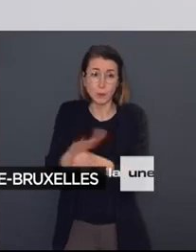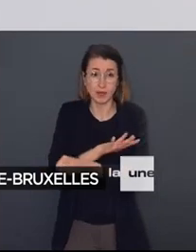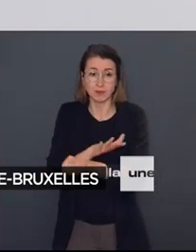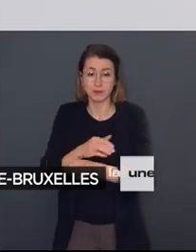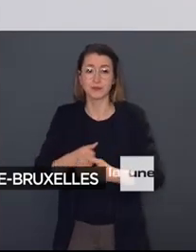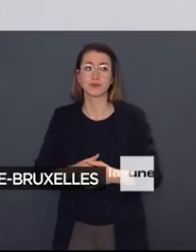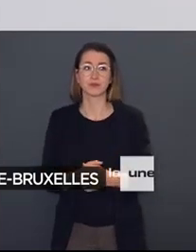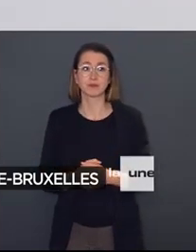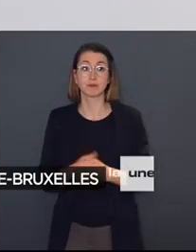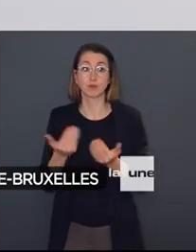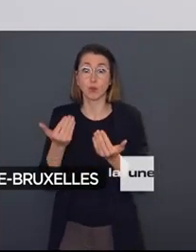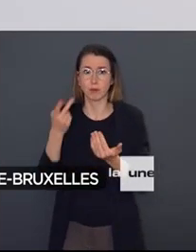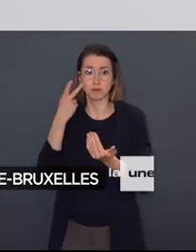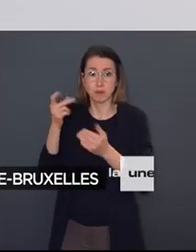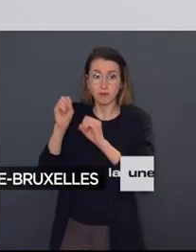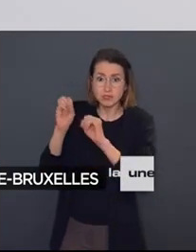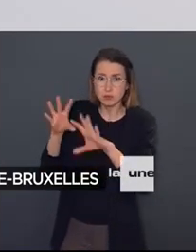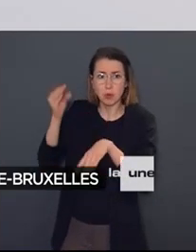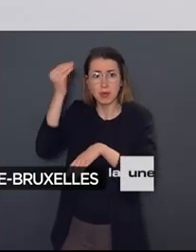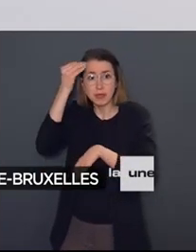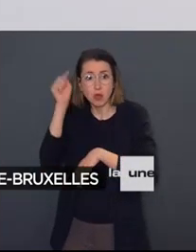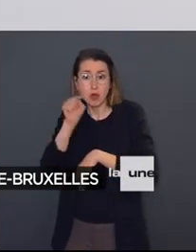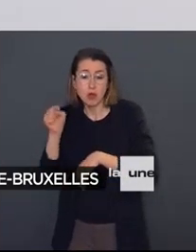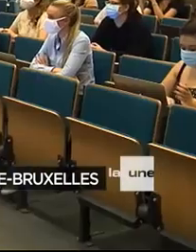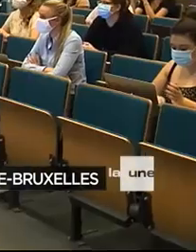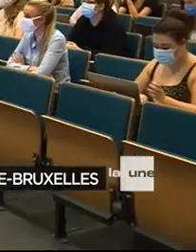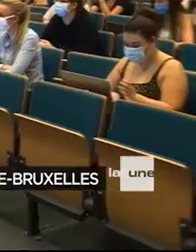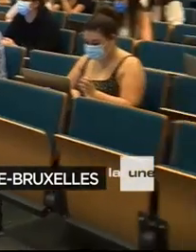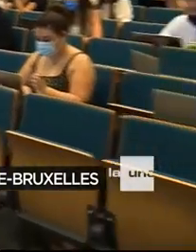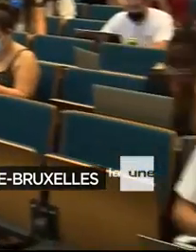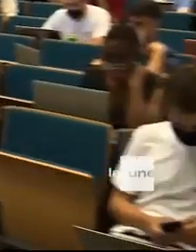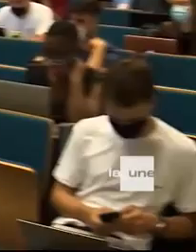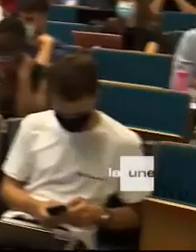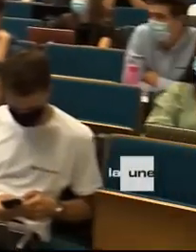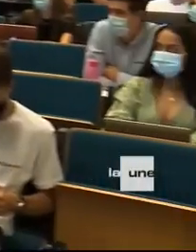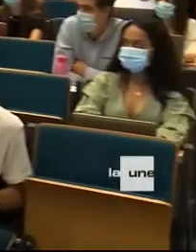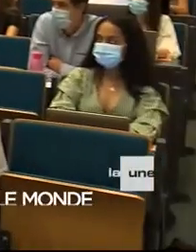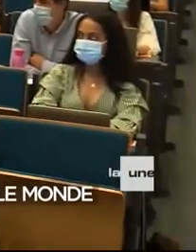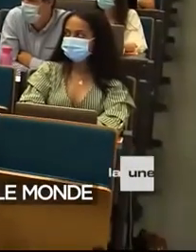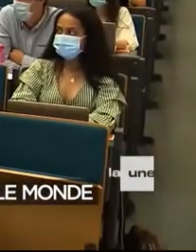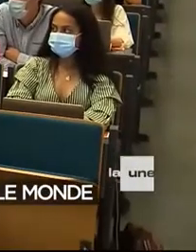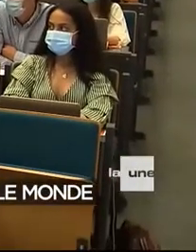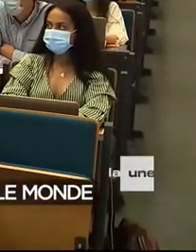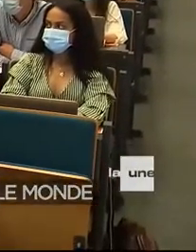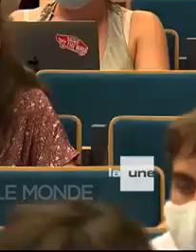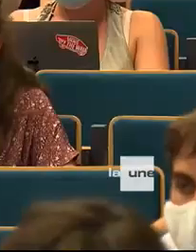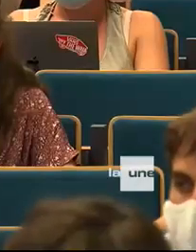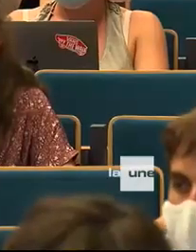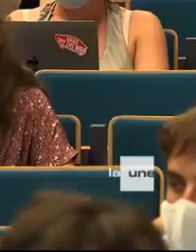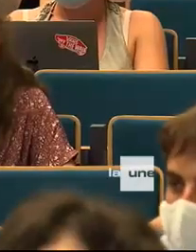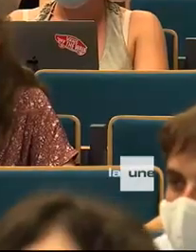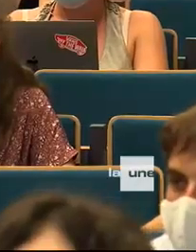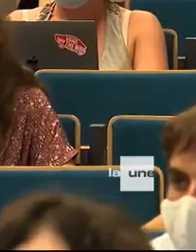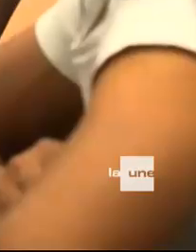évidemment une demande et des élèves et des étudiants, des parents. Quant au supérieur, rien ne change. Seuls 20%